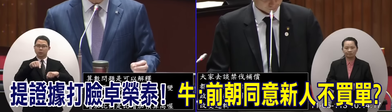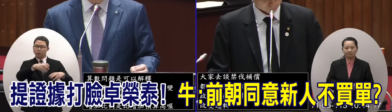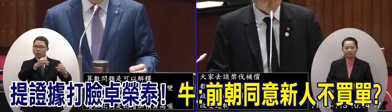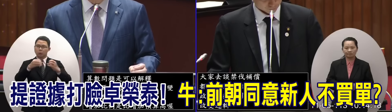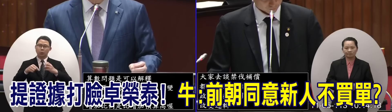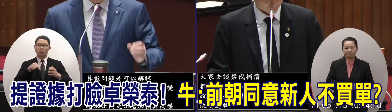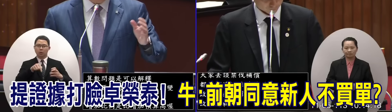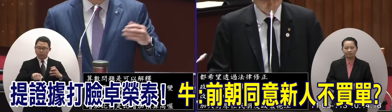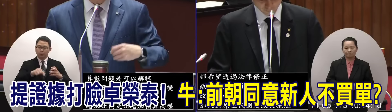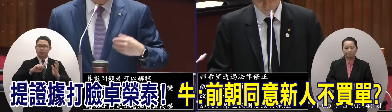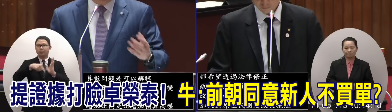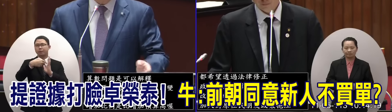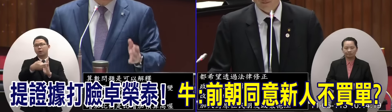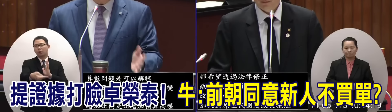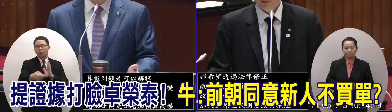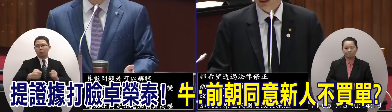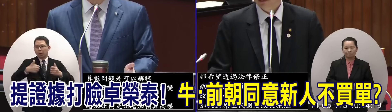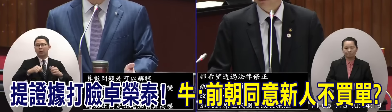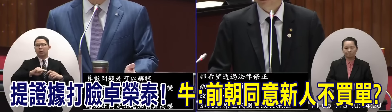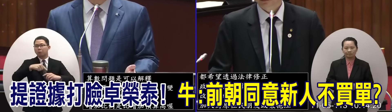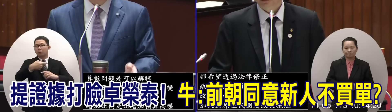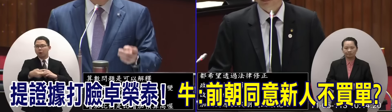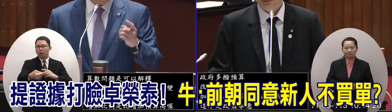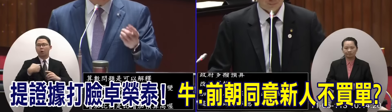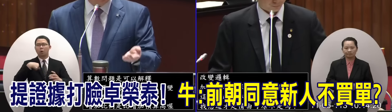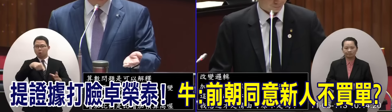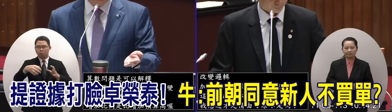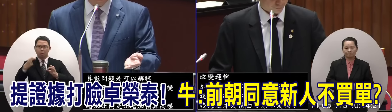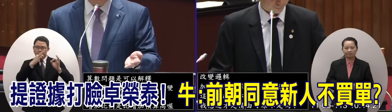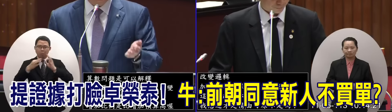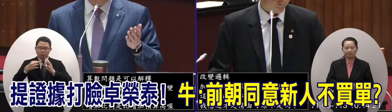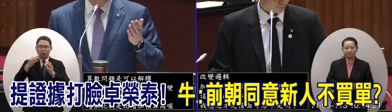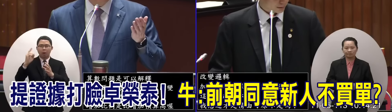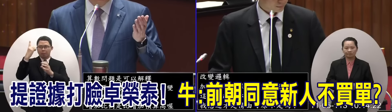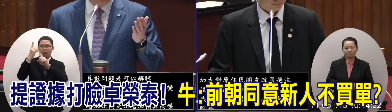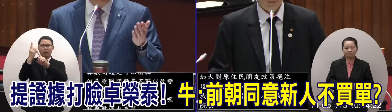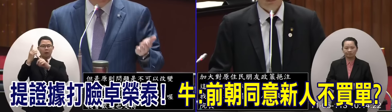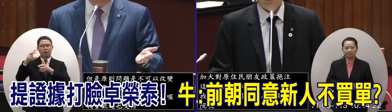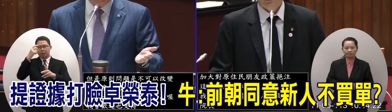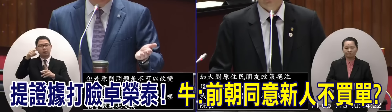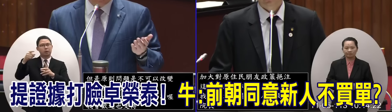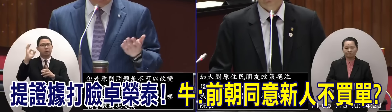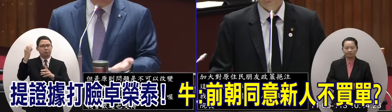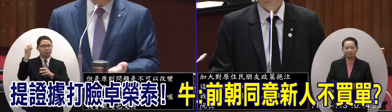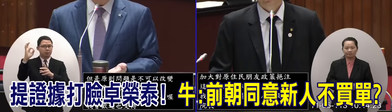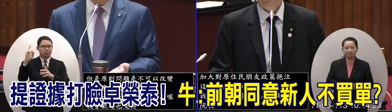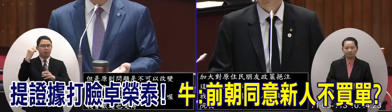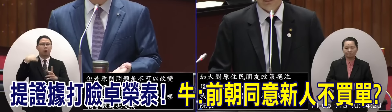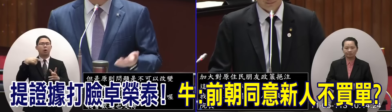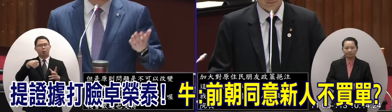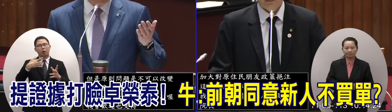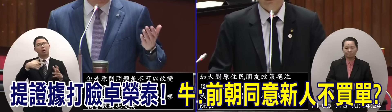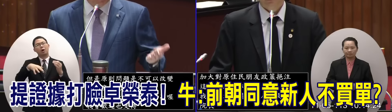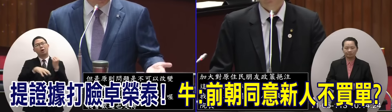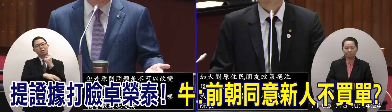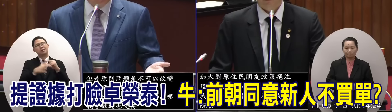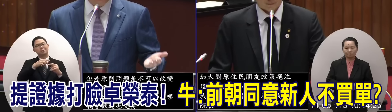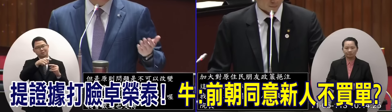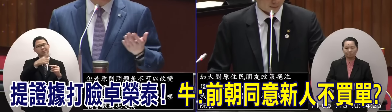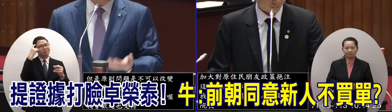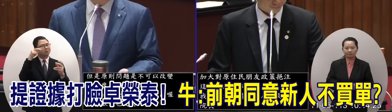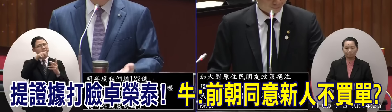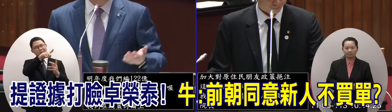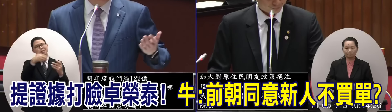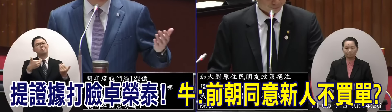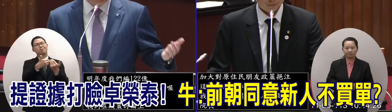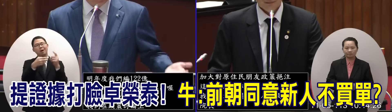讨论之后，彼此共同找出一个裁员。像刚刚委员所说的，我们用基金有人有意见，我们用二倍金